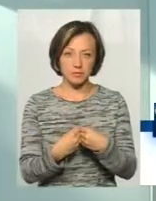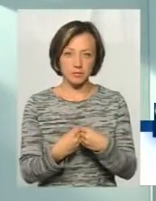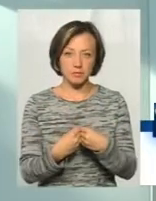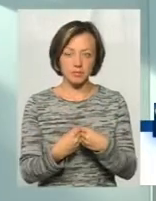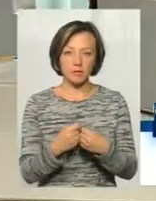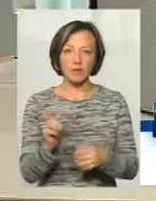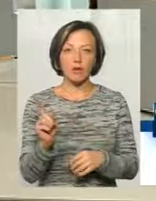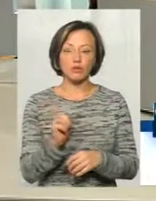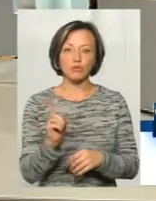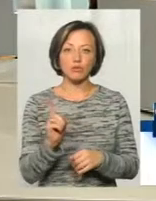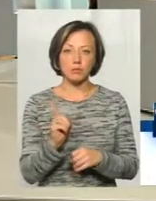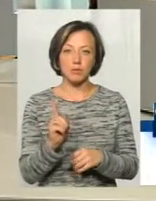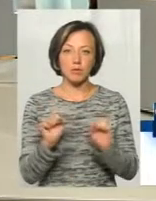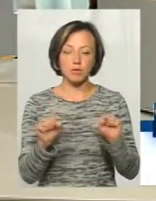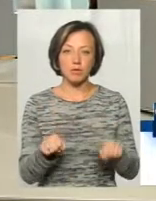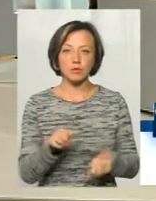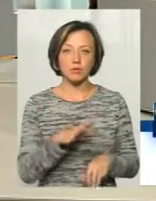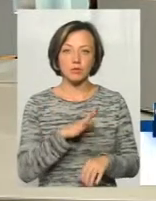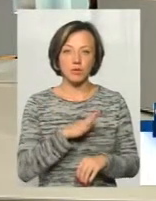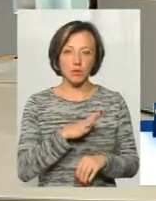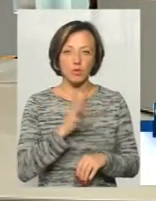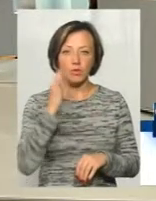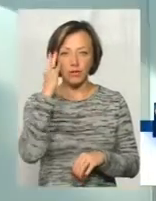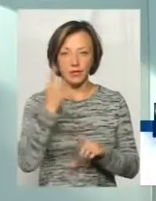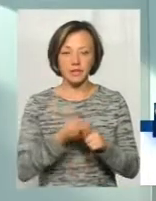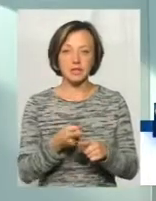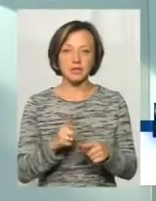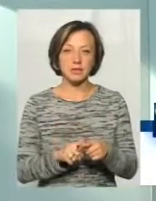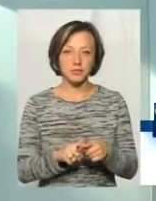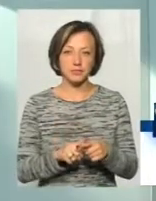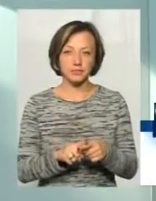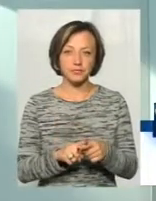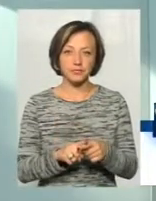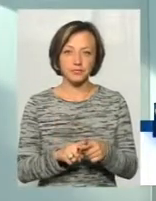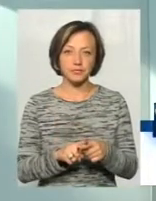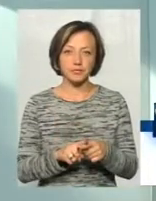щоб, скажімо так, можна було би уявити це,